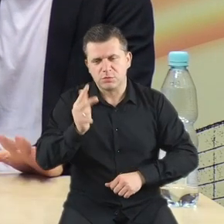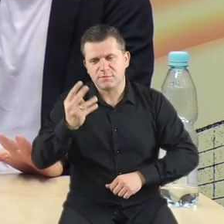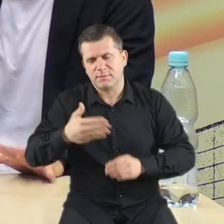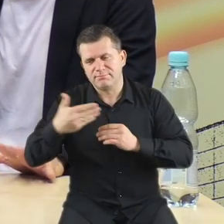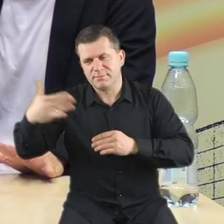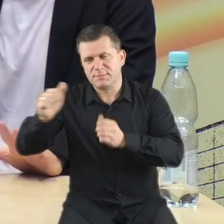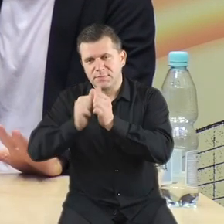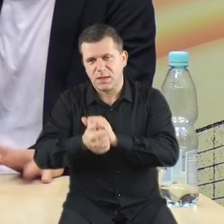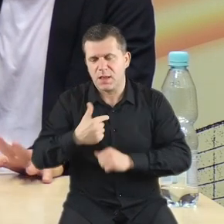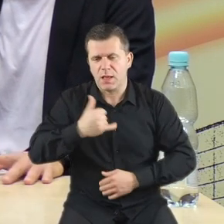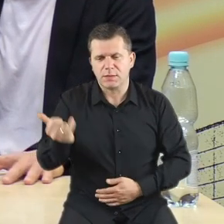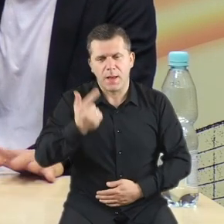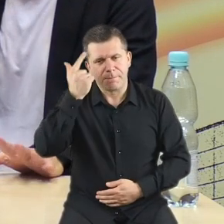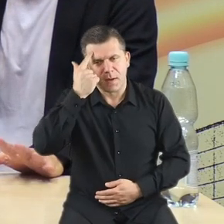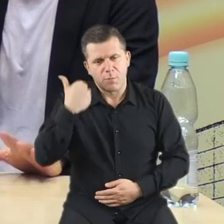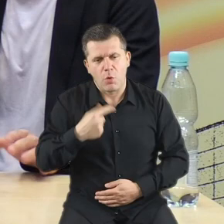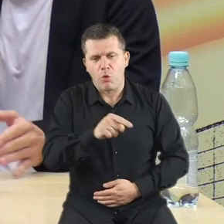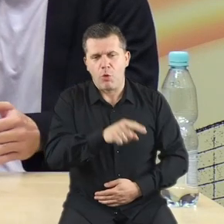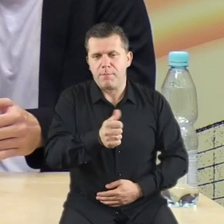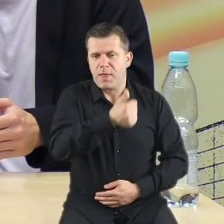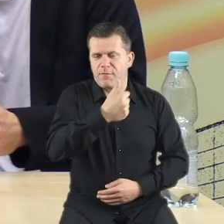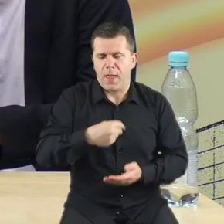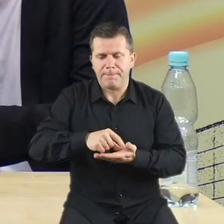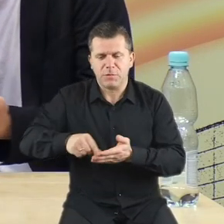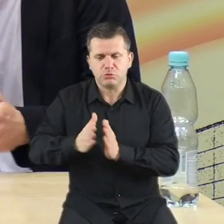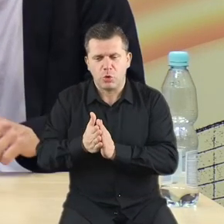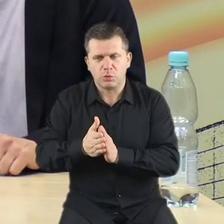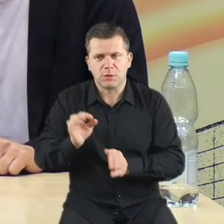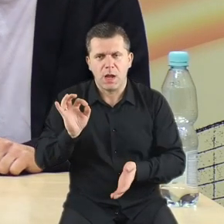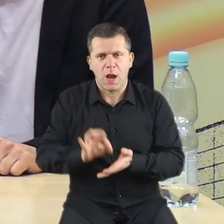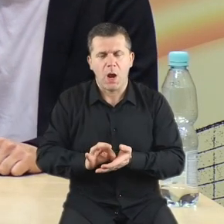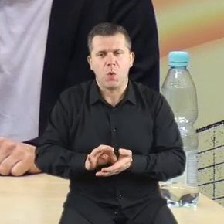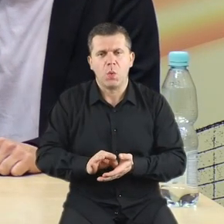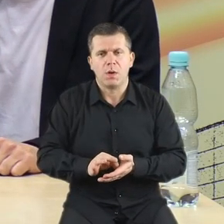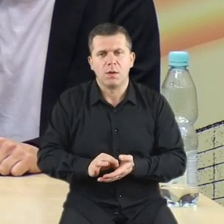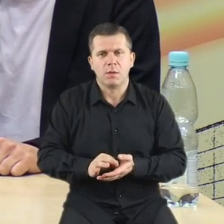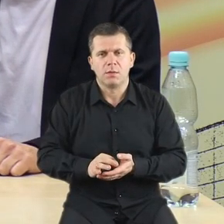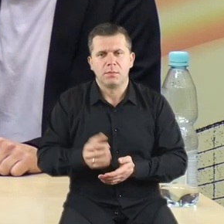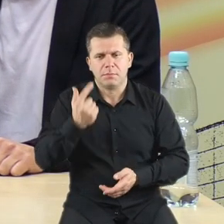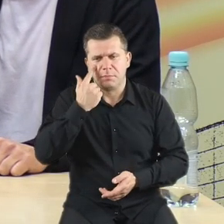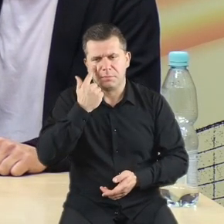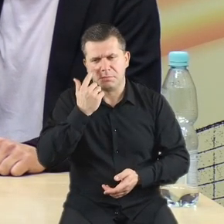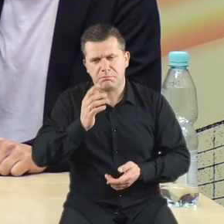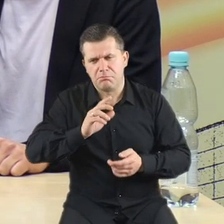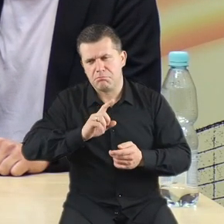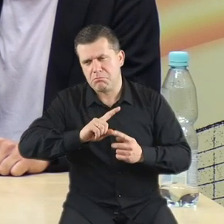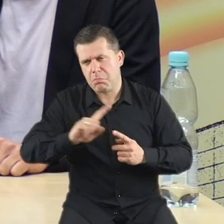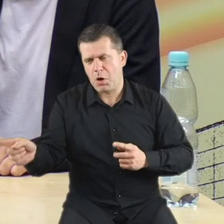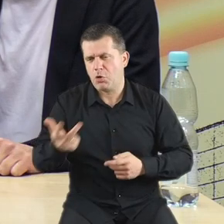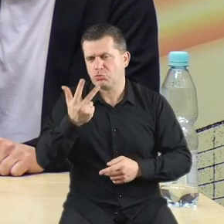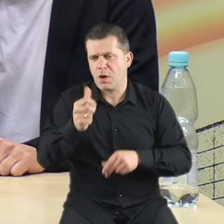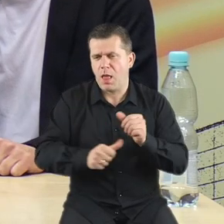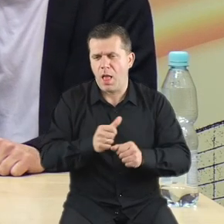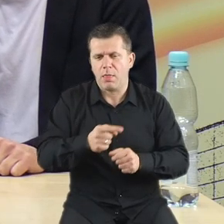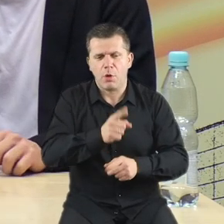wciąż myślałem o tym pierwszym, już pisałem książkę i jakoś tak się złożyło, że akurat, no gdzieś to było 3 lata. Od tej rozmowy właśnie z tym